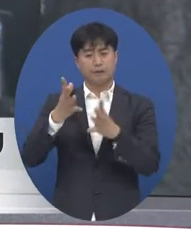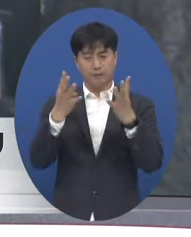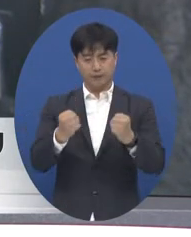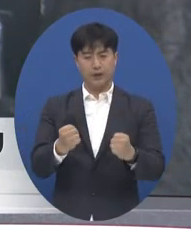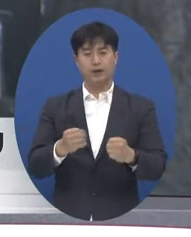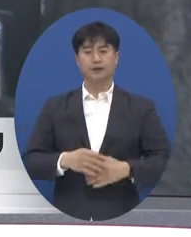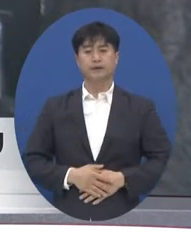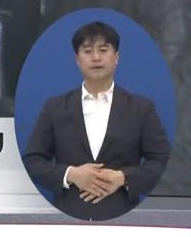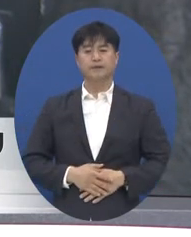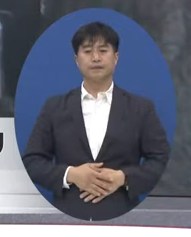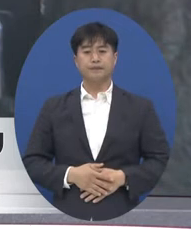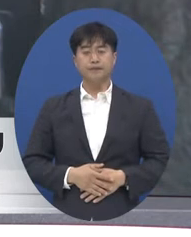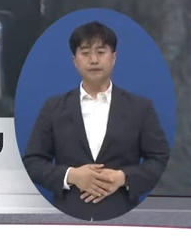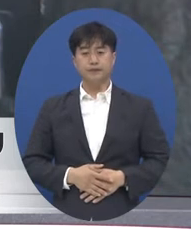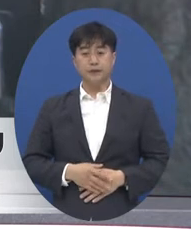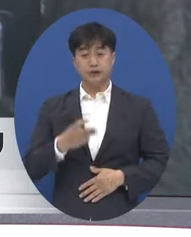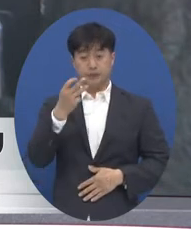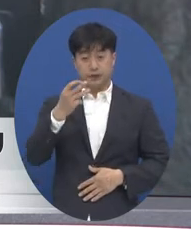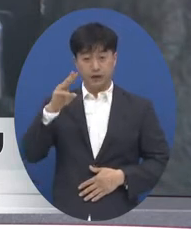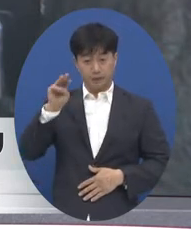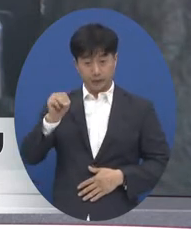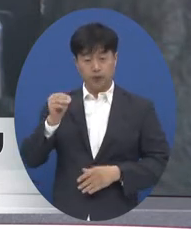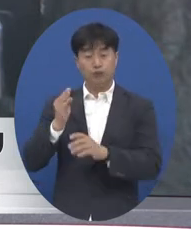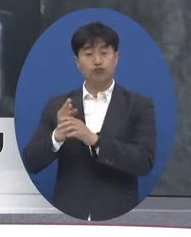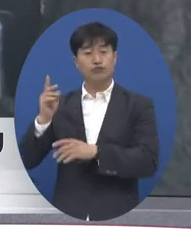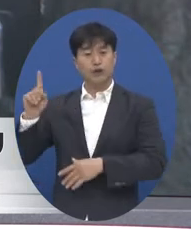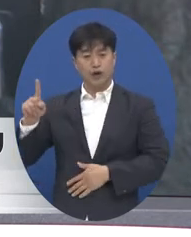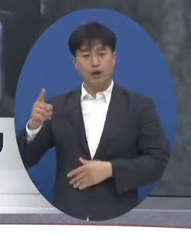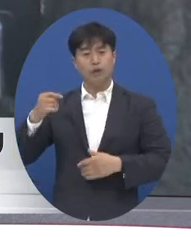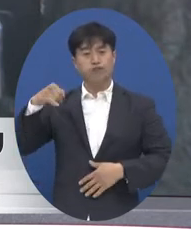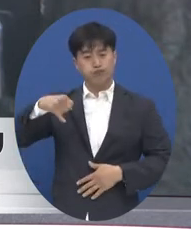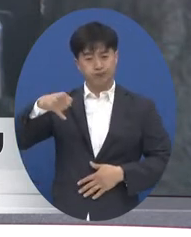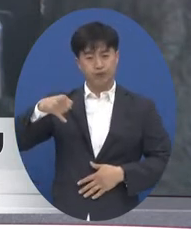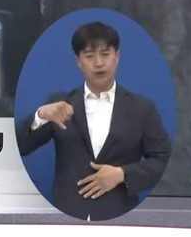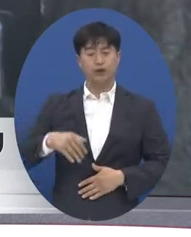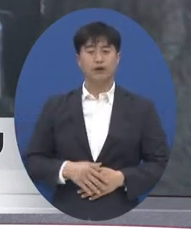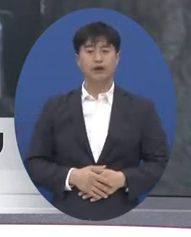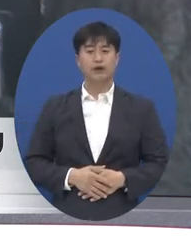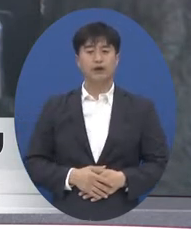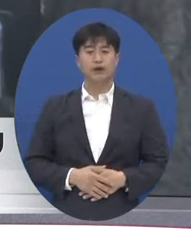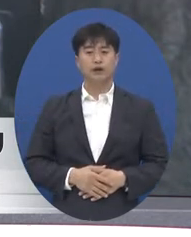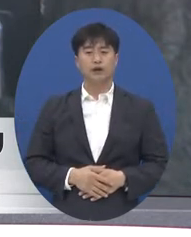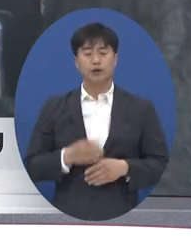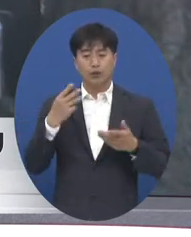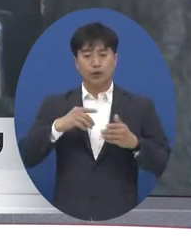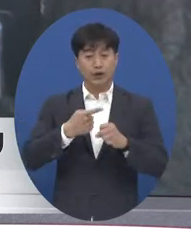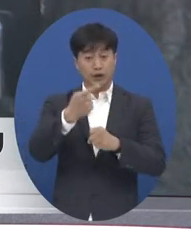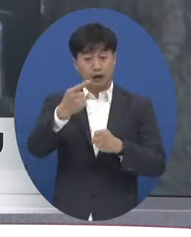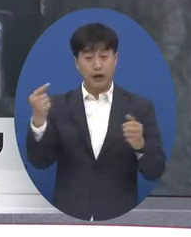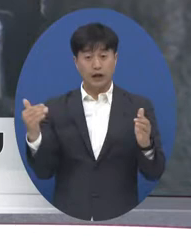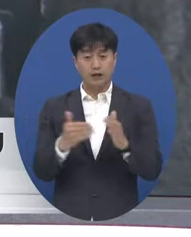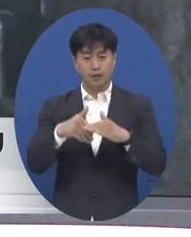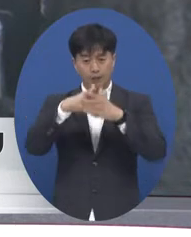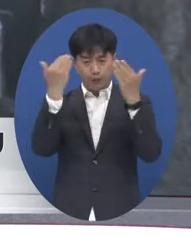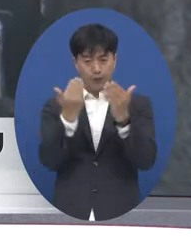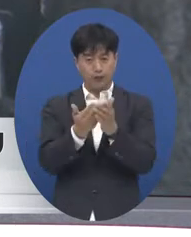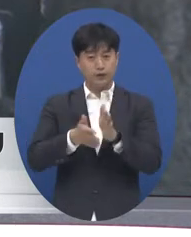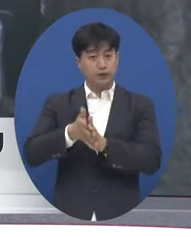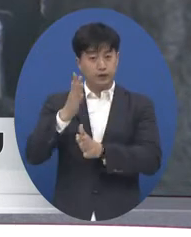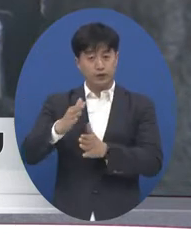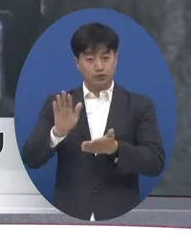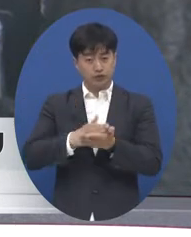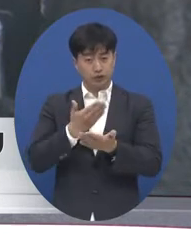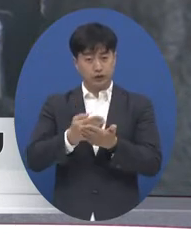것으로 나타났습니다. 13m당 한 개는 불량 시설물입니다. 경기도는 내년까지 모든